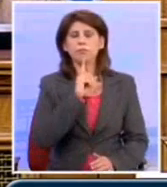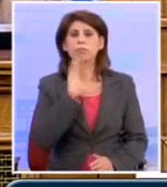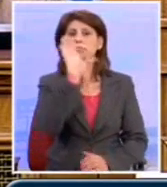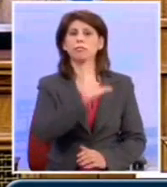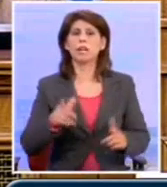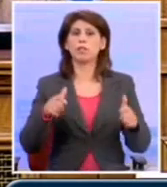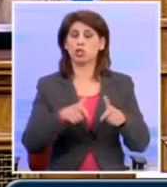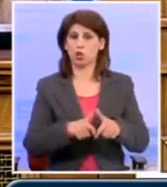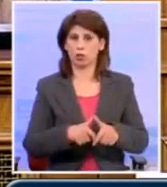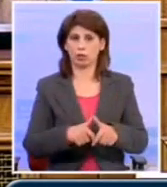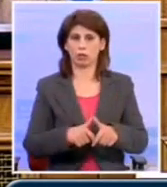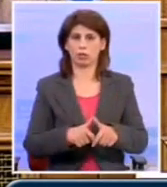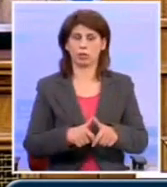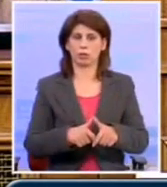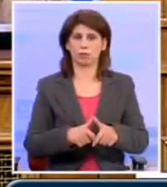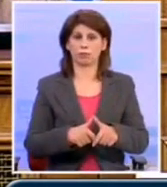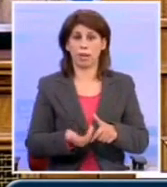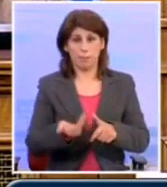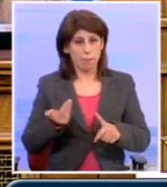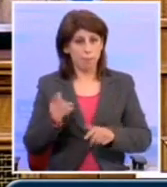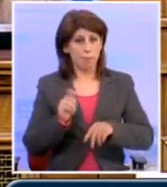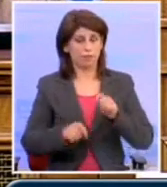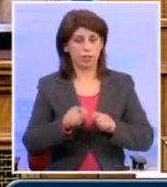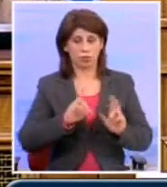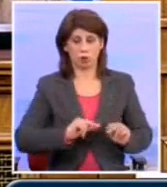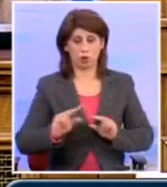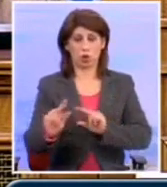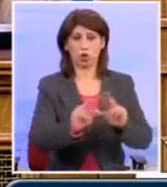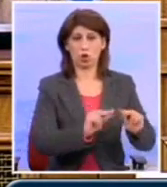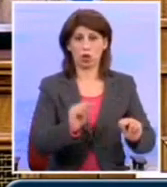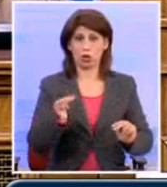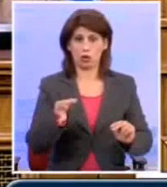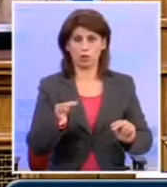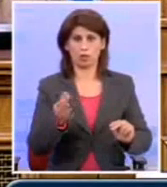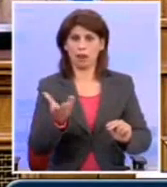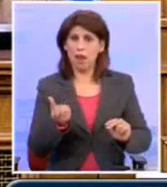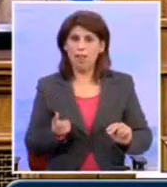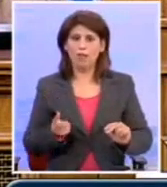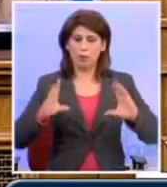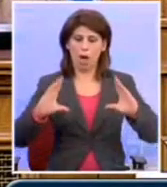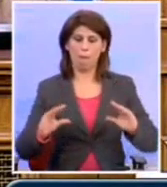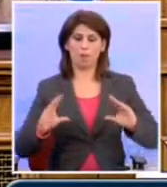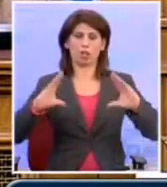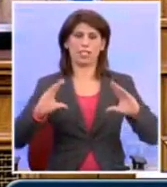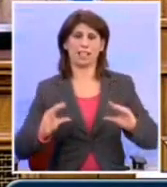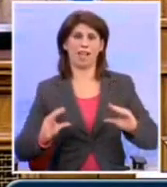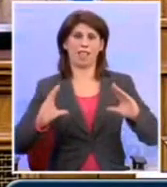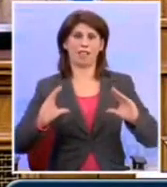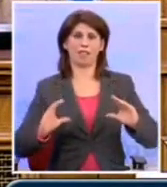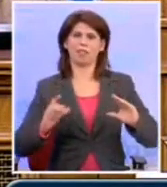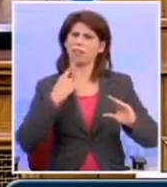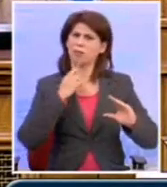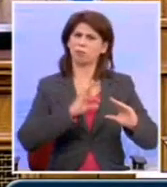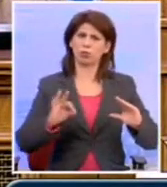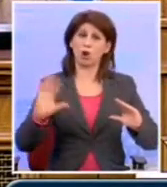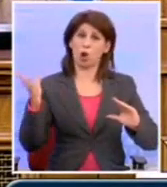Ευρωζώνη να πριν φτιάξουμε το κοινό νόμισμα, όταν φτιάχνουμε το κοινό νόμισμα, να αφαιρέσουμε το αμορτισέρ και να εγγυηθούμε ότι